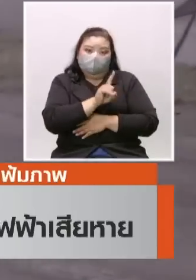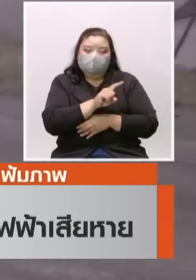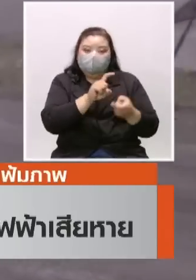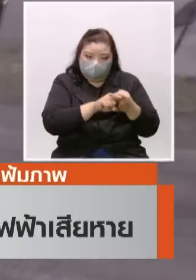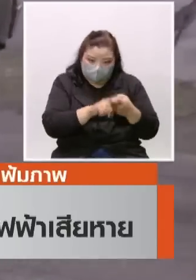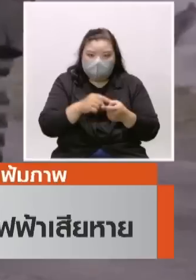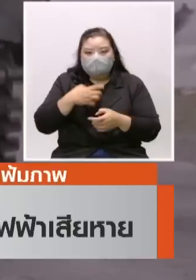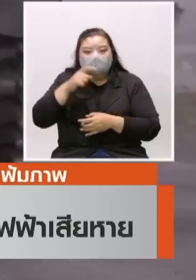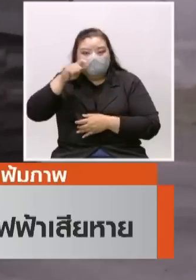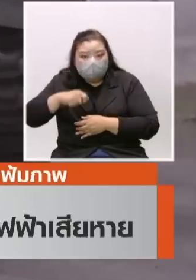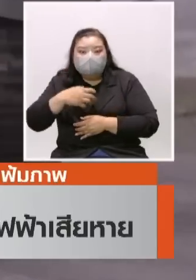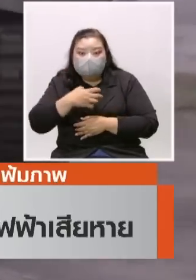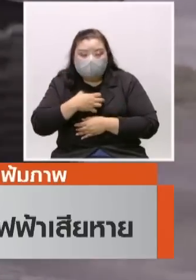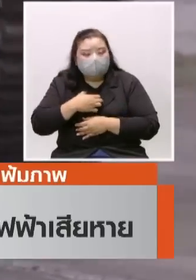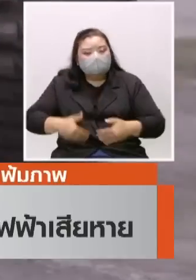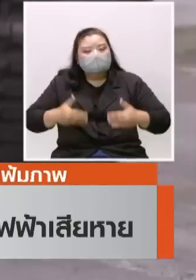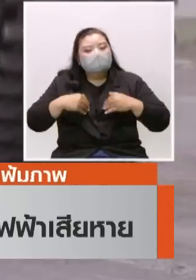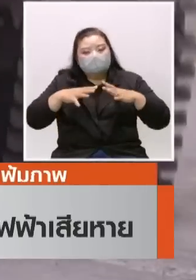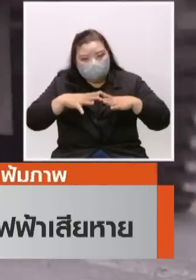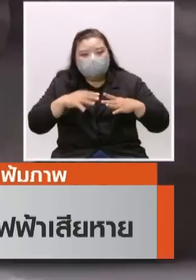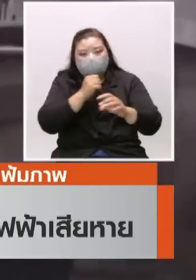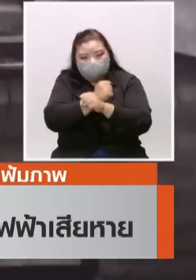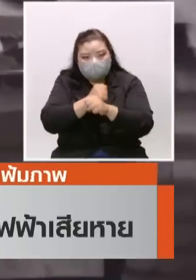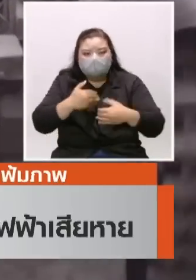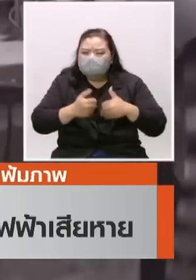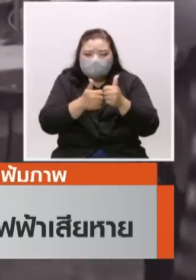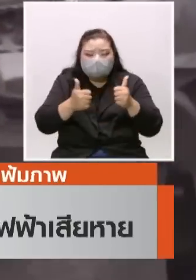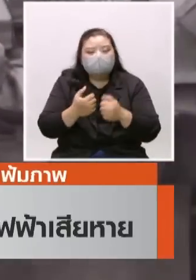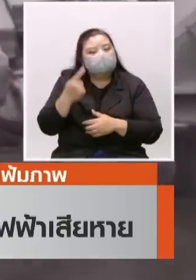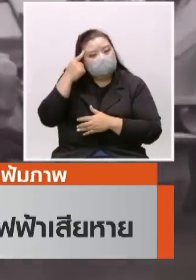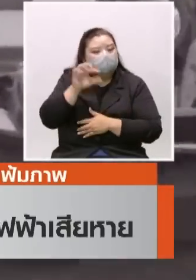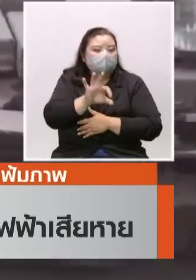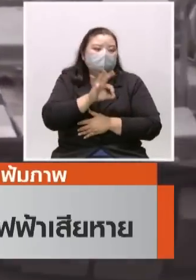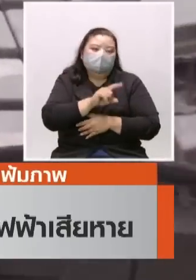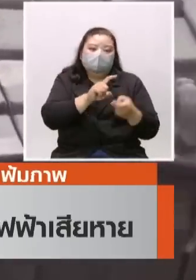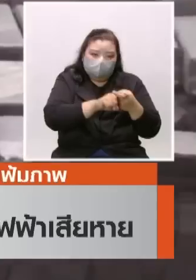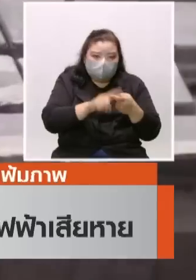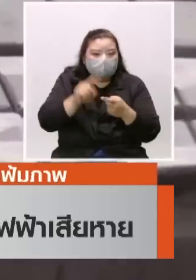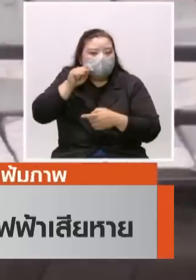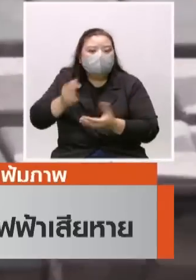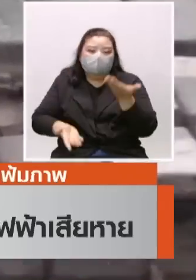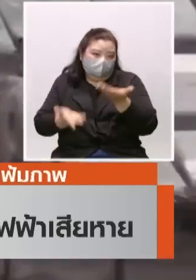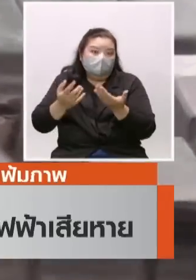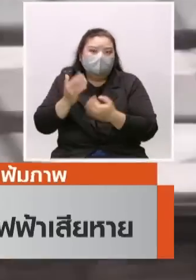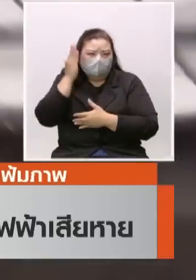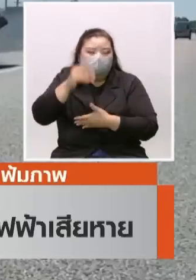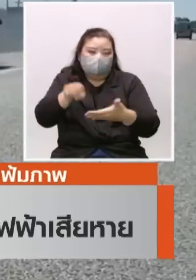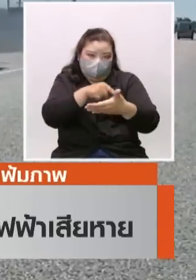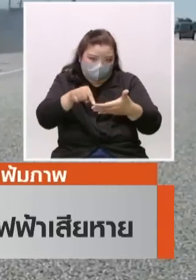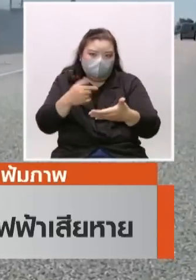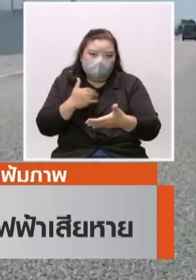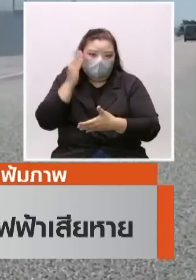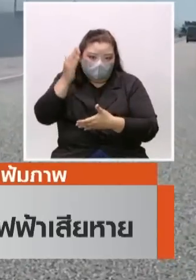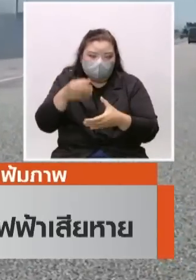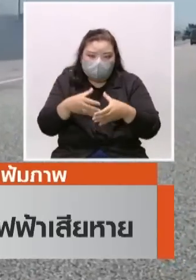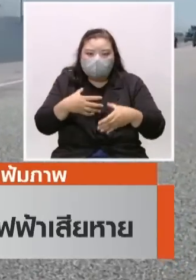กป้อง ต้องการความมนขง และต้การสถิรภาพขณะนี้แต่ละพ้นที่กำลงจะทำประชามติ ซึจะลงคะแนนเสงเร็ว ๆ ในแตละพืนท